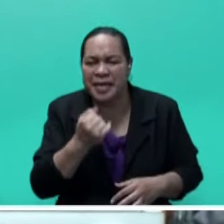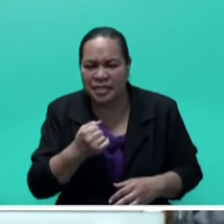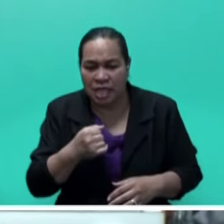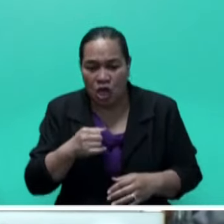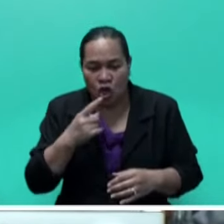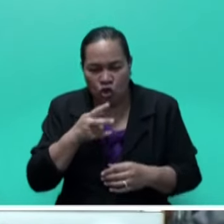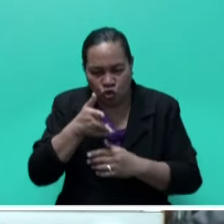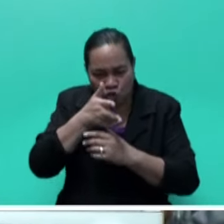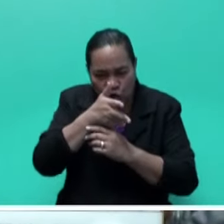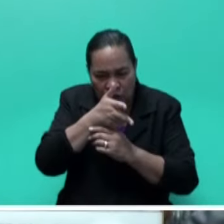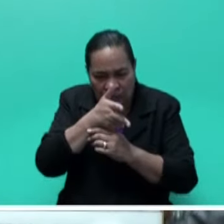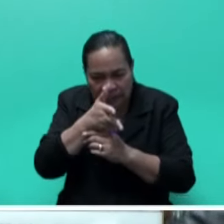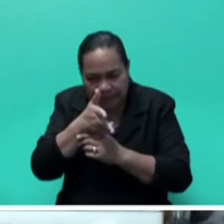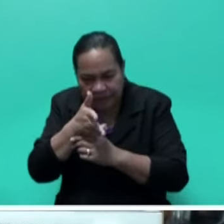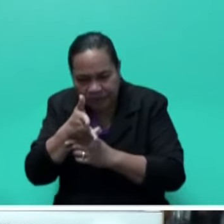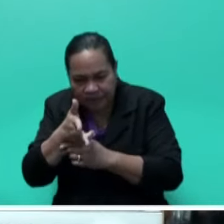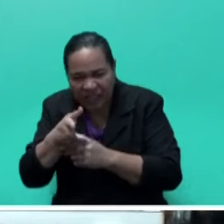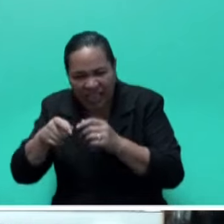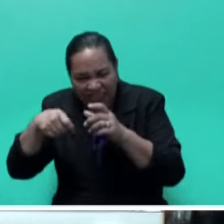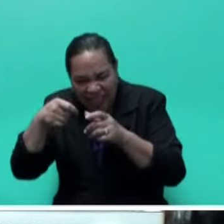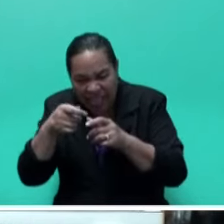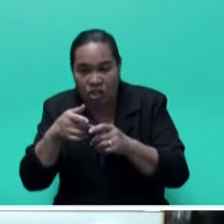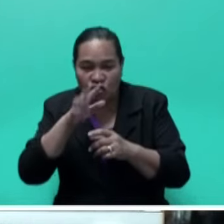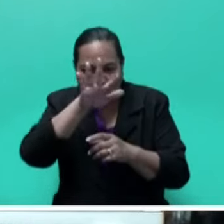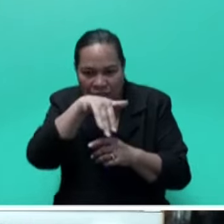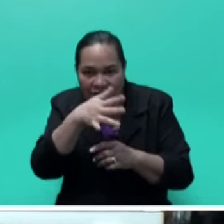vanua, me laurai na vanua o